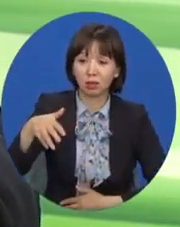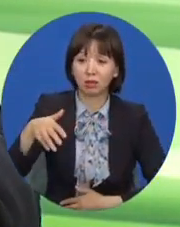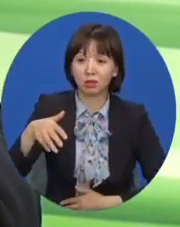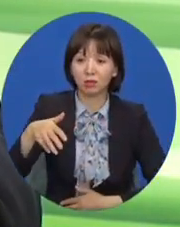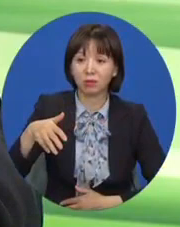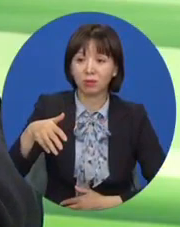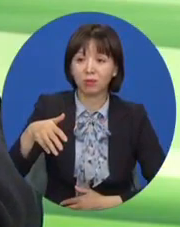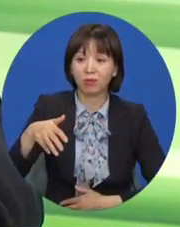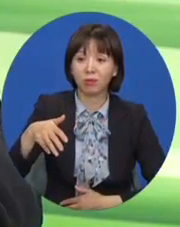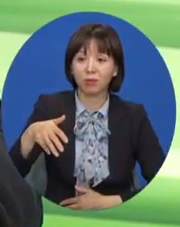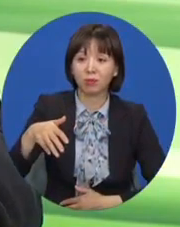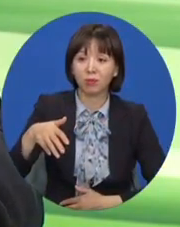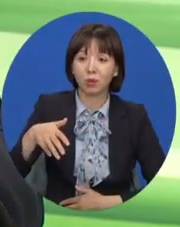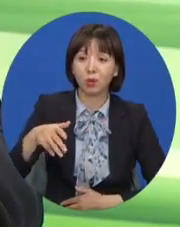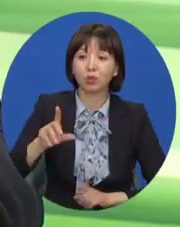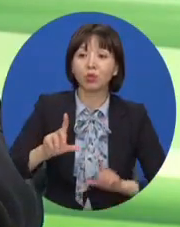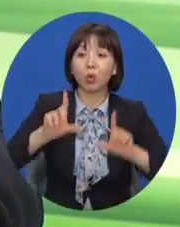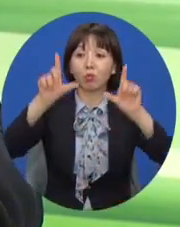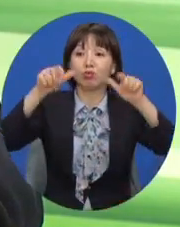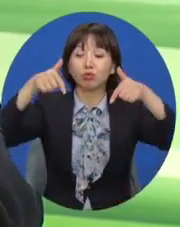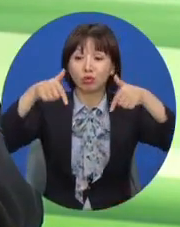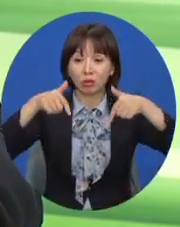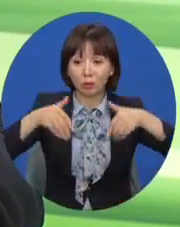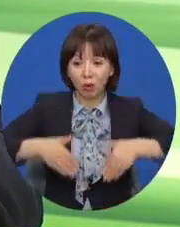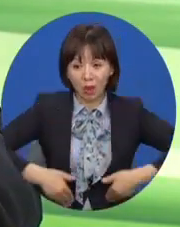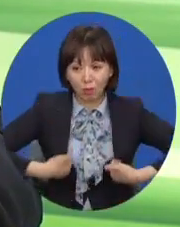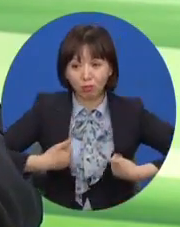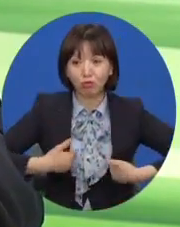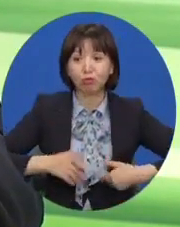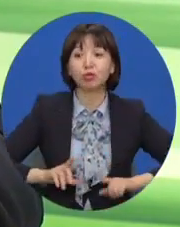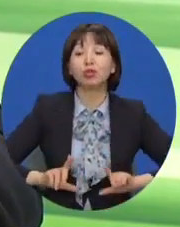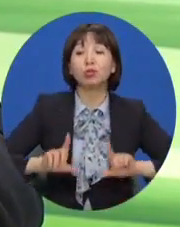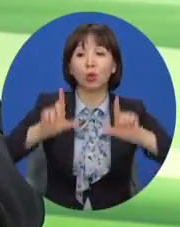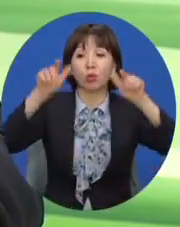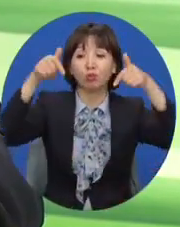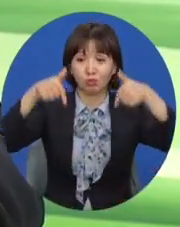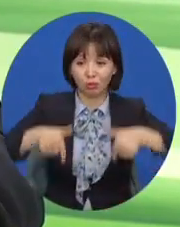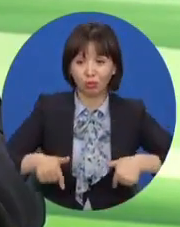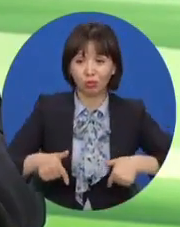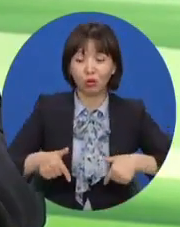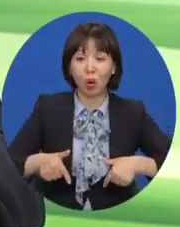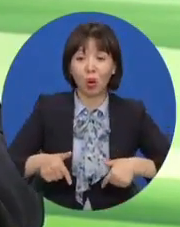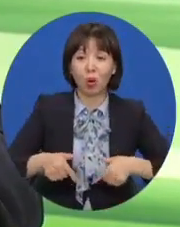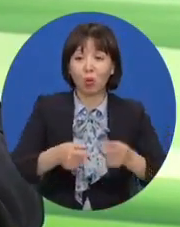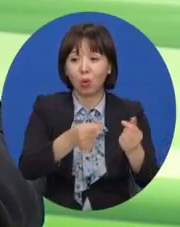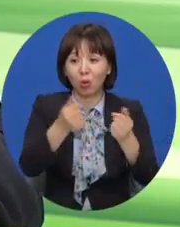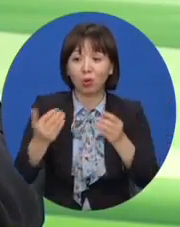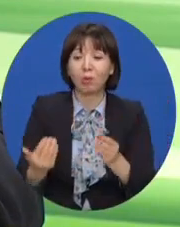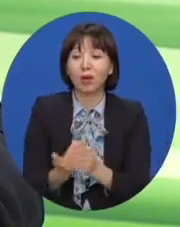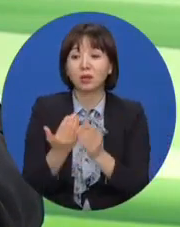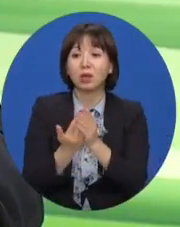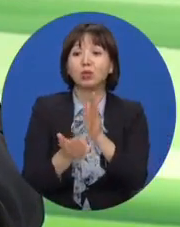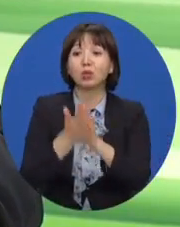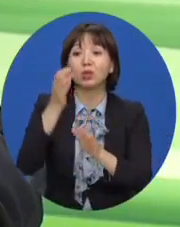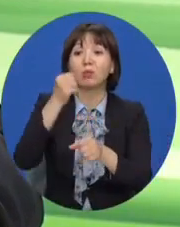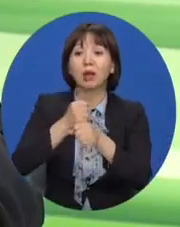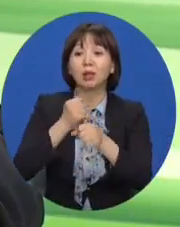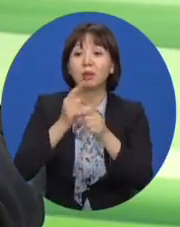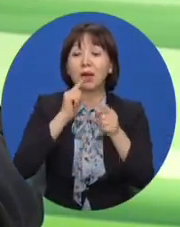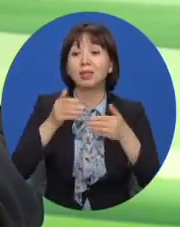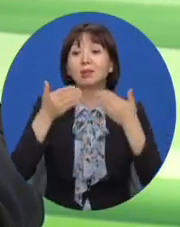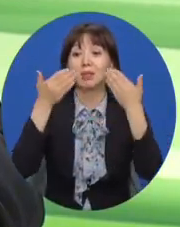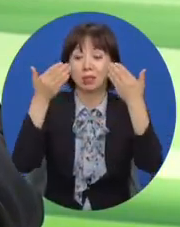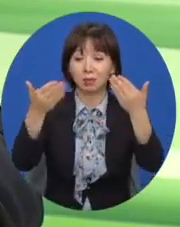해서 동부, 남부, 서부, 북부가 골고루 발전하는 그런 도시로 만들겠다는 말씀을